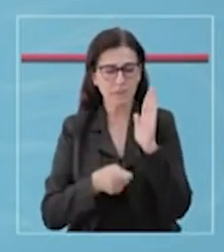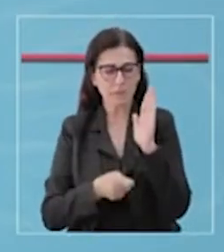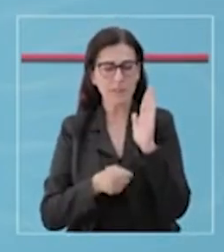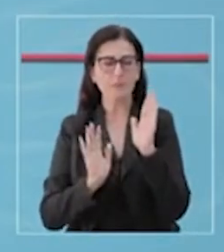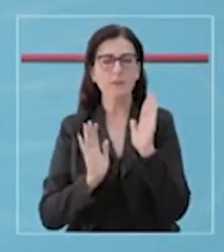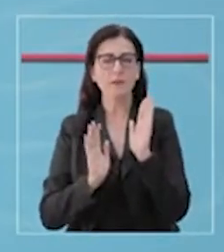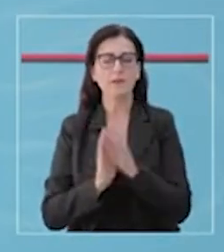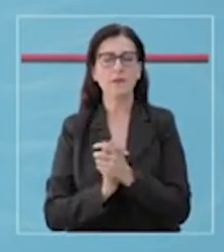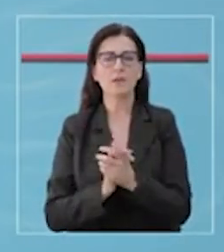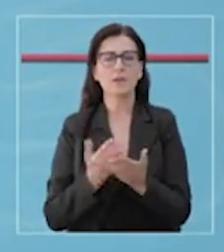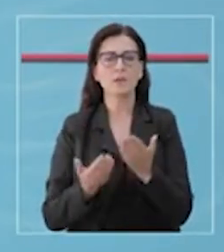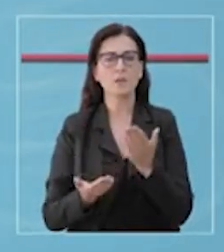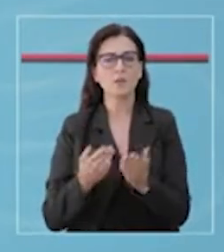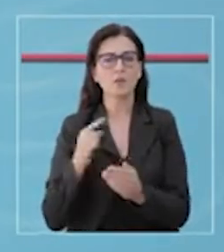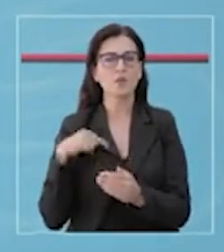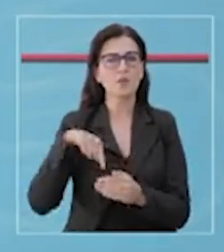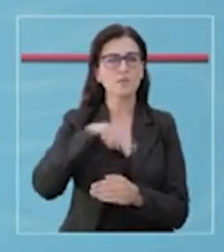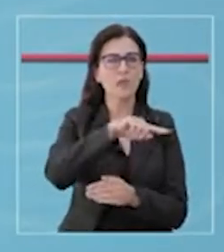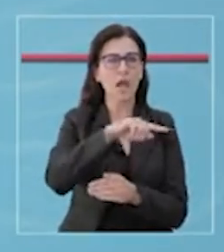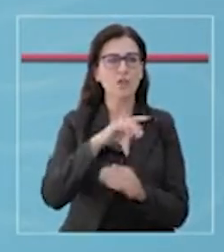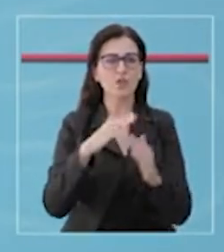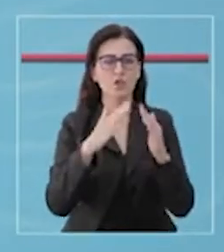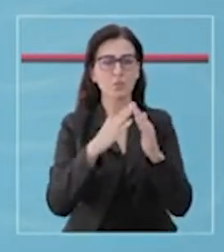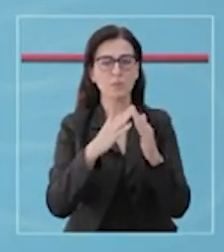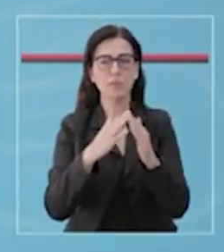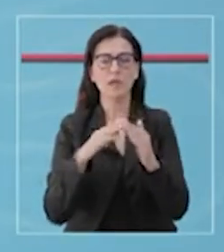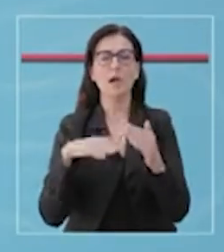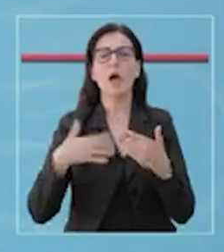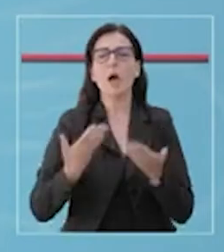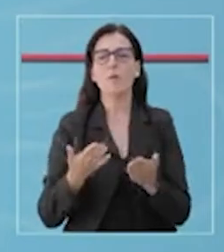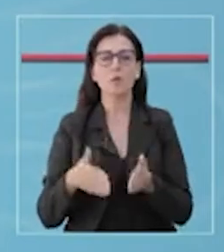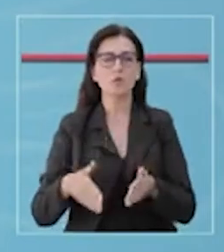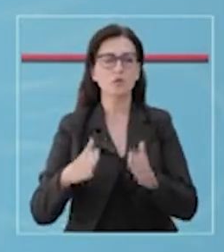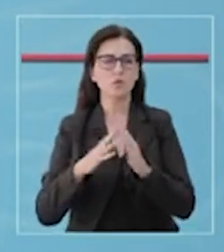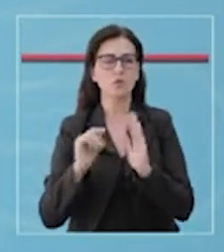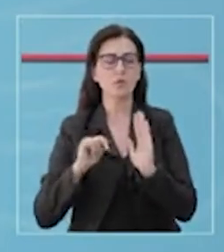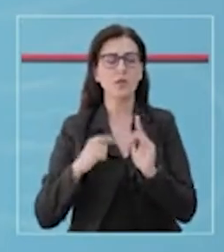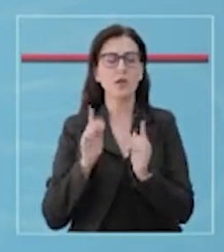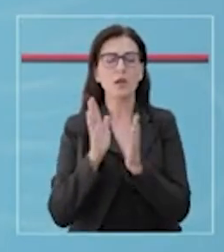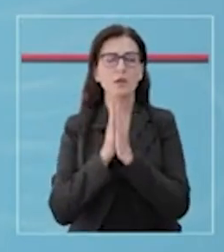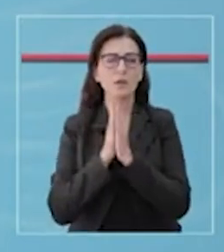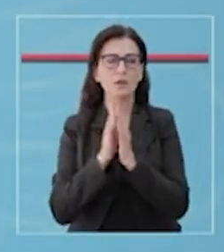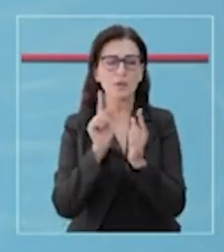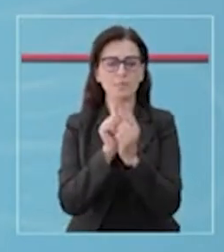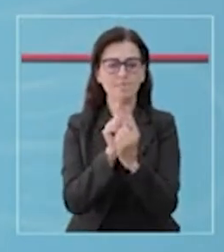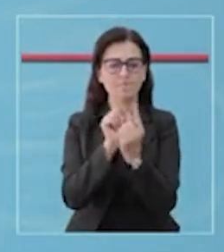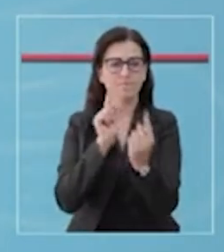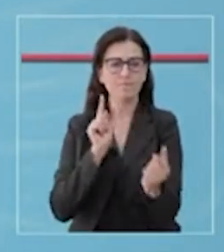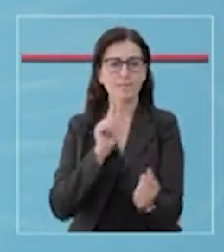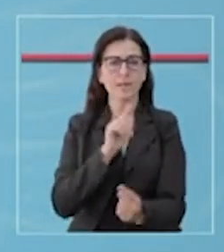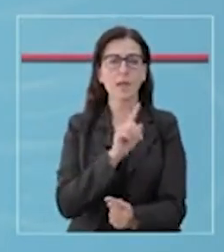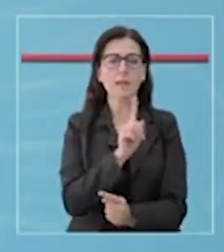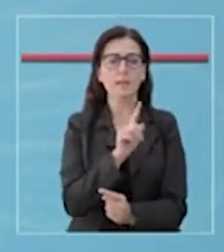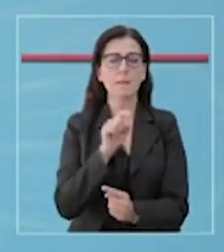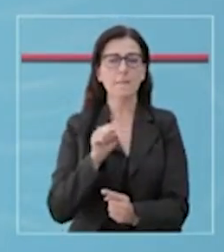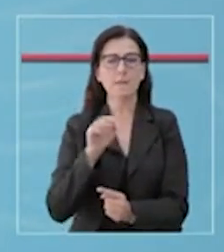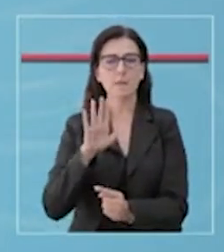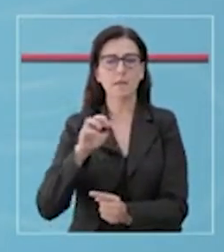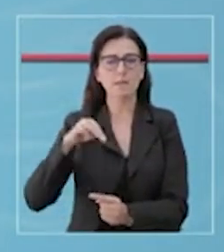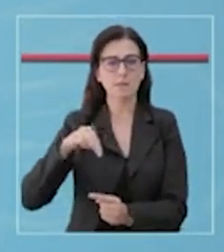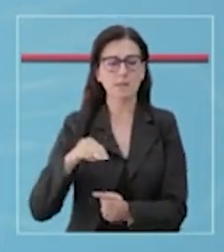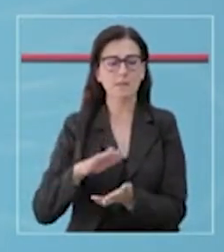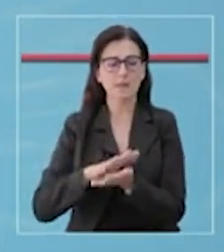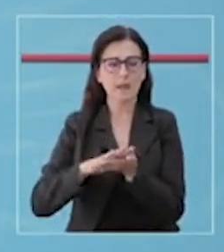përcaktuara. Kur dilni nga shtëpia, institucionet, subjektet, qëndroni në distancë fizike të paktën 1.5 metër,